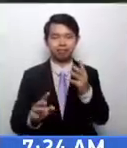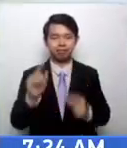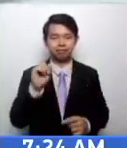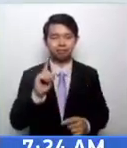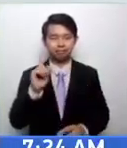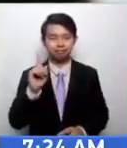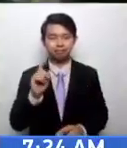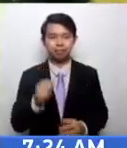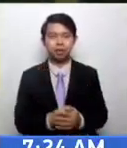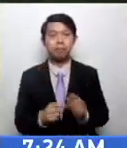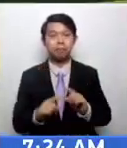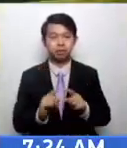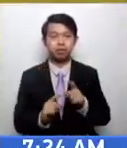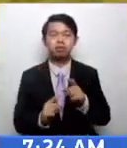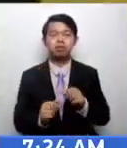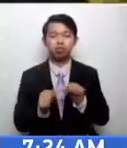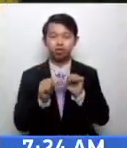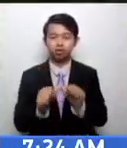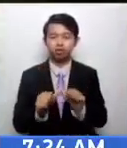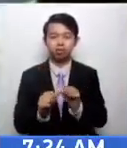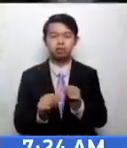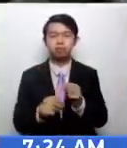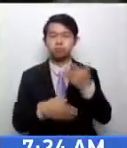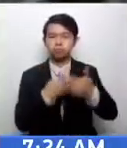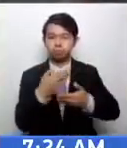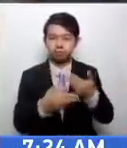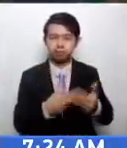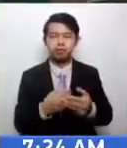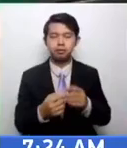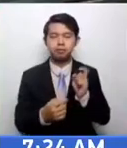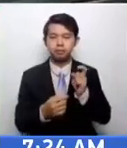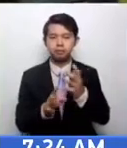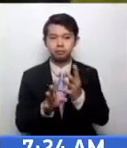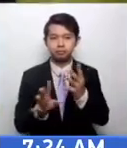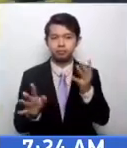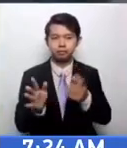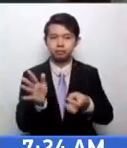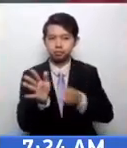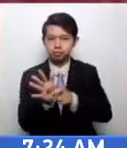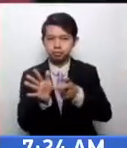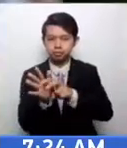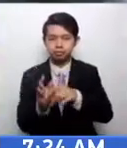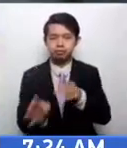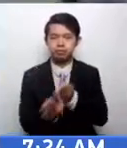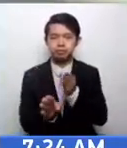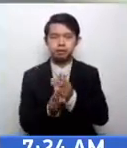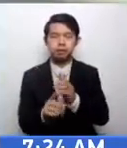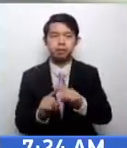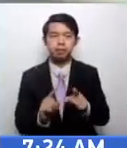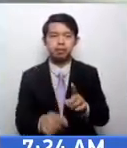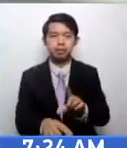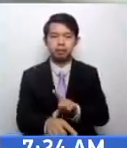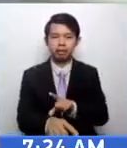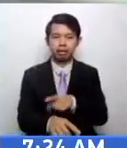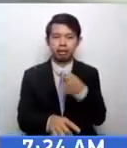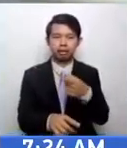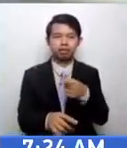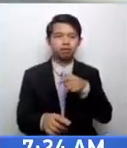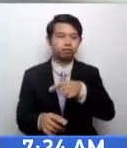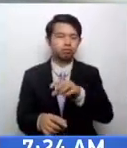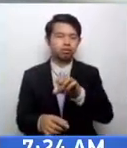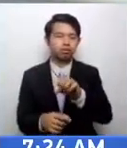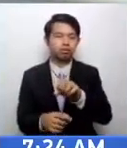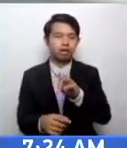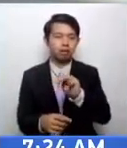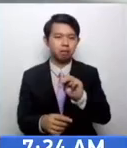mga bus na nakikita na humihinto dito. Yun nga lang, medyo natatagalan sila pagdating doon sa satellite booth ng MMDA kung saan ipinapatupad